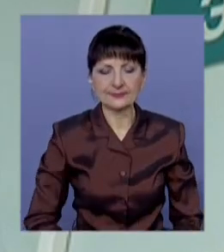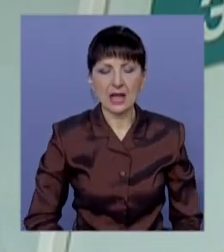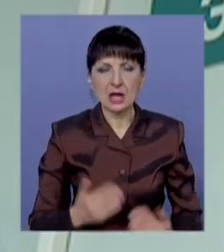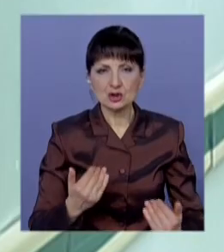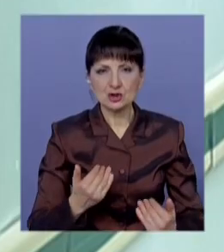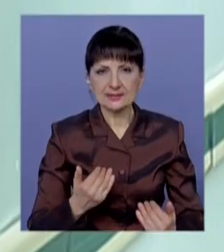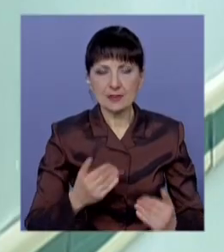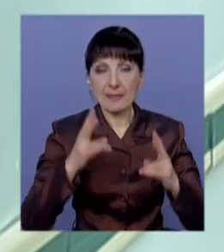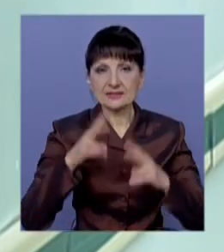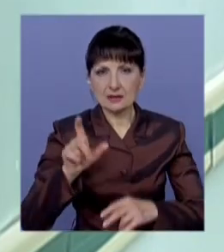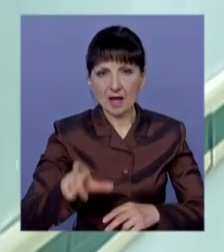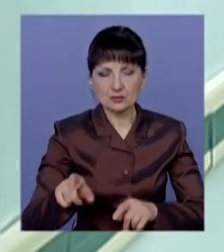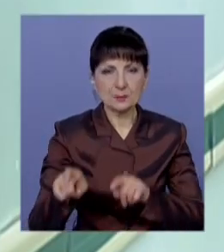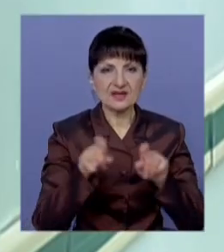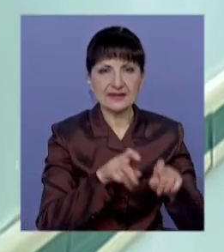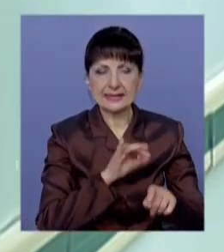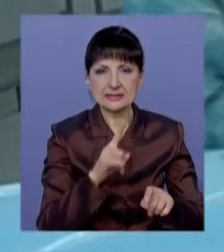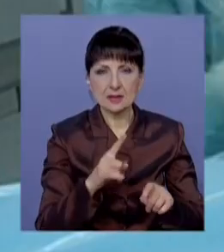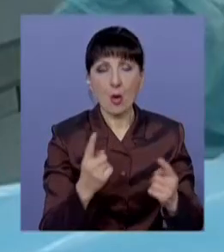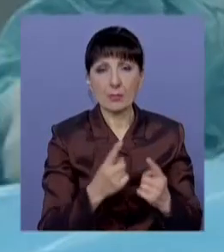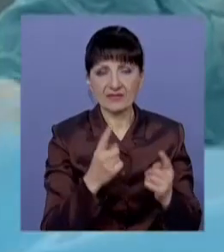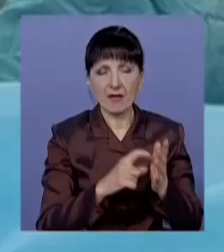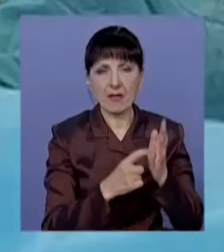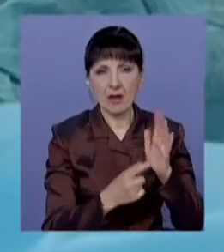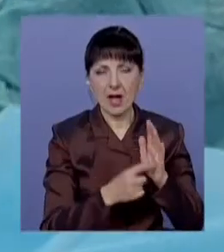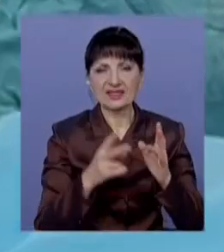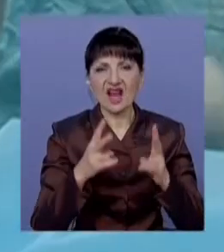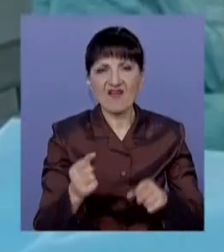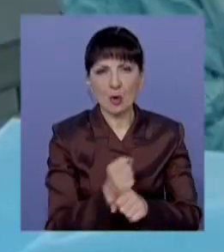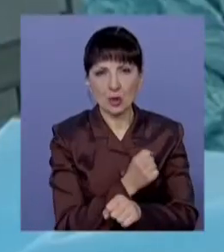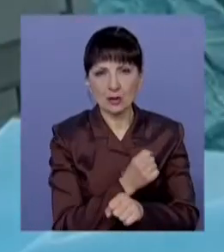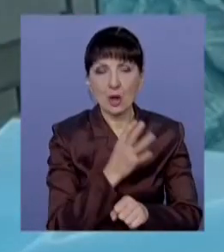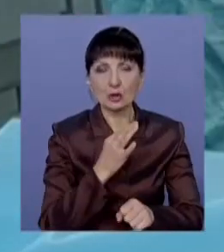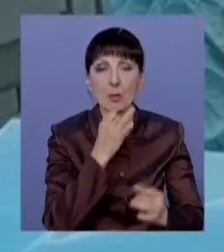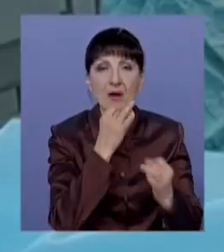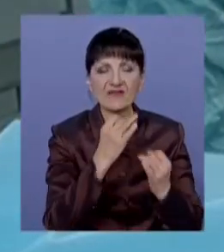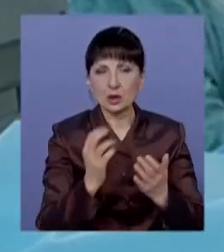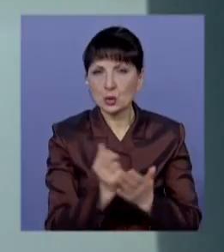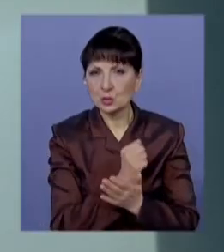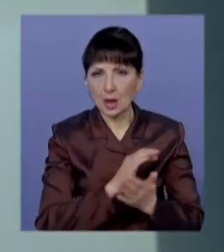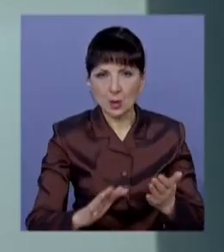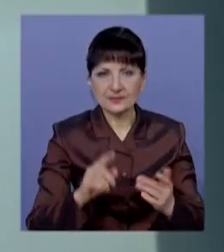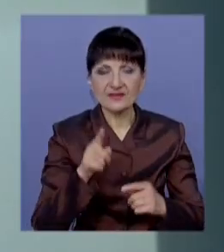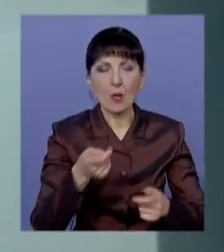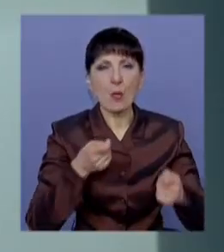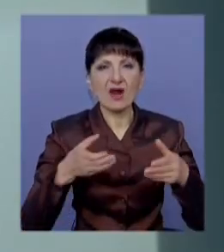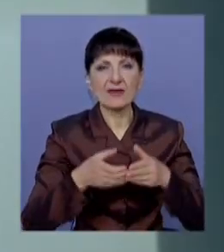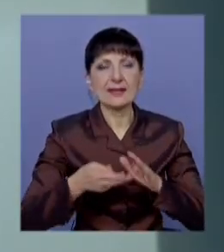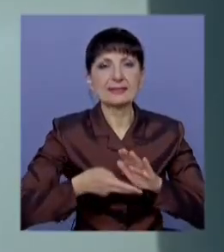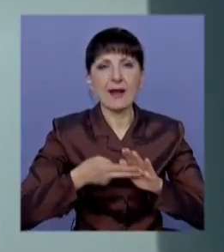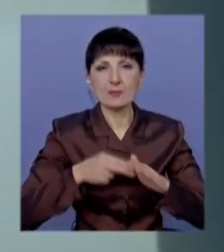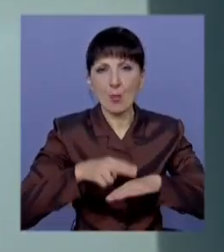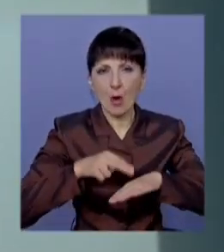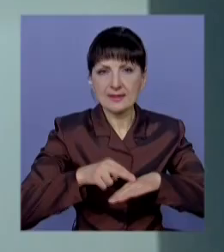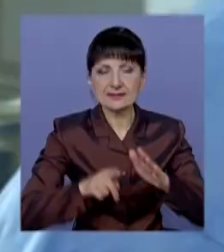Сейчас пострадавшего перевели из реанимации в травматологическое отделение, однако поговорить с ним не удалось. Тем временем в управлении транспортной полиции